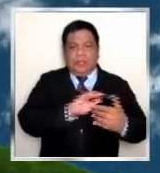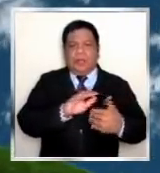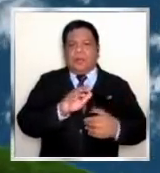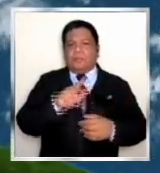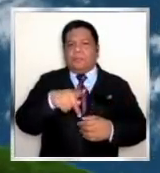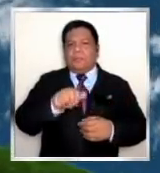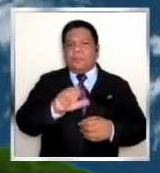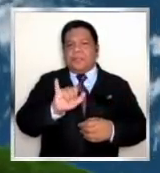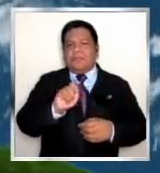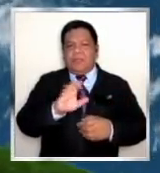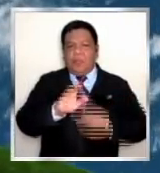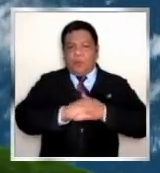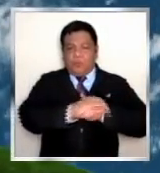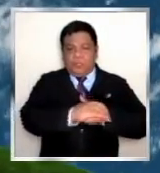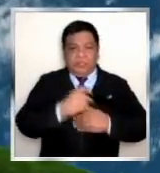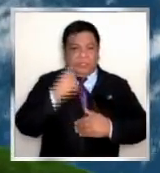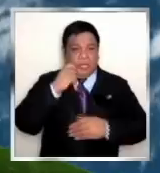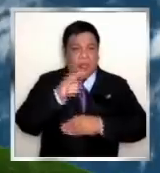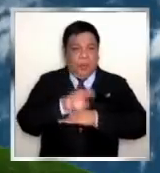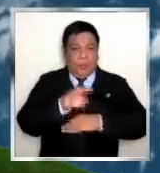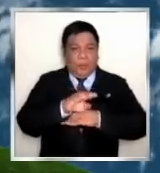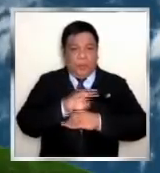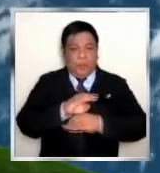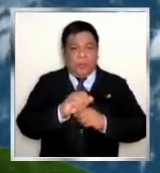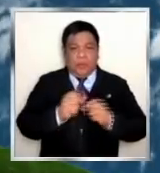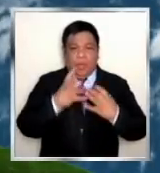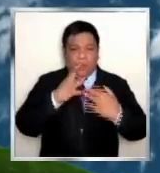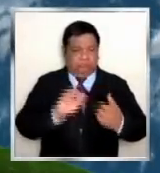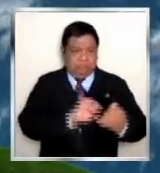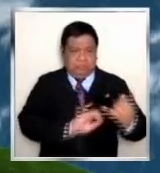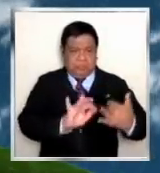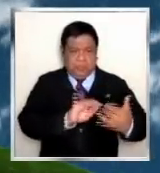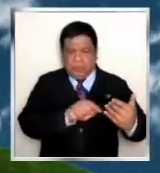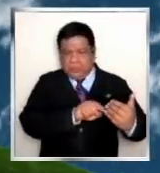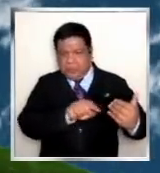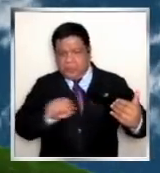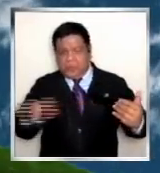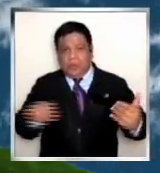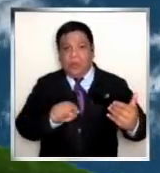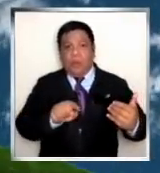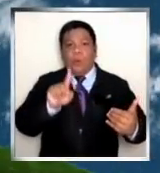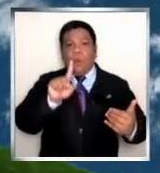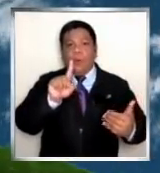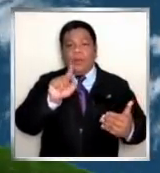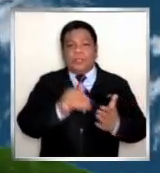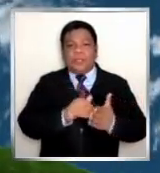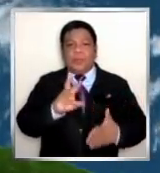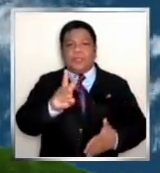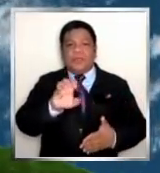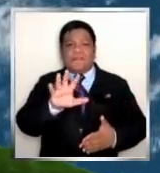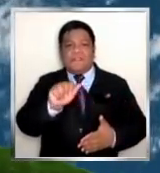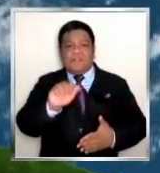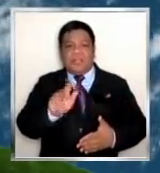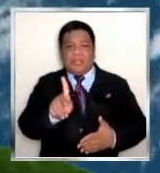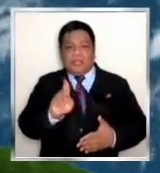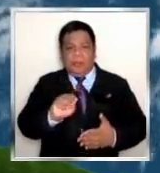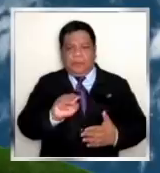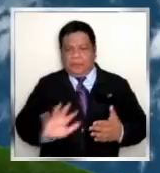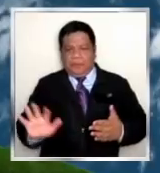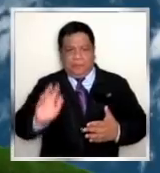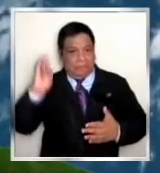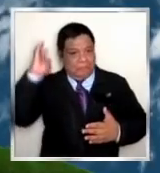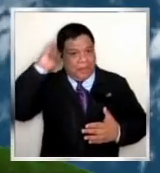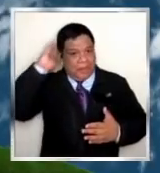kaninang hapon na nasabing LPA sa layong 1,615 kilometers east of Mindanao. Sa ngayon mga